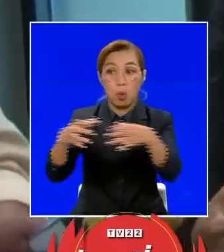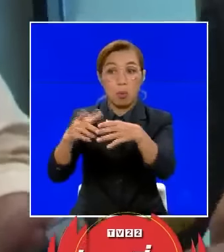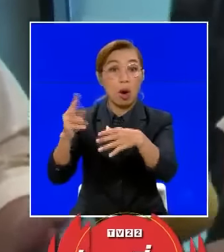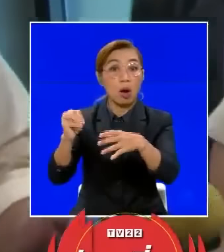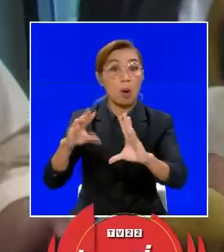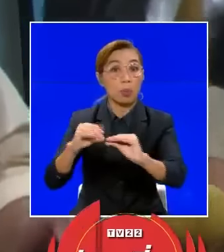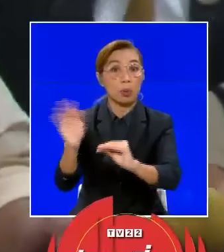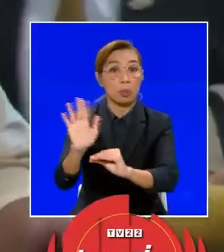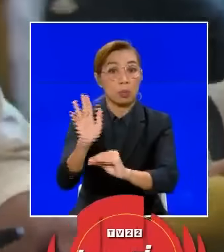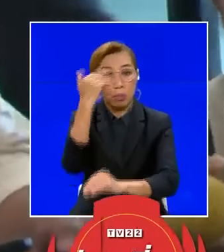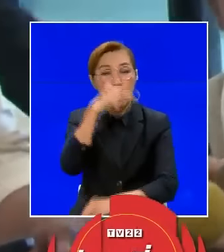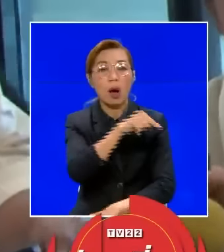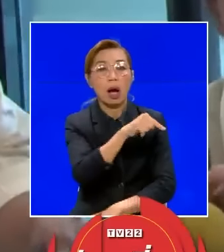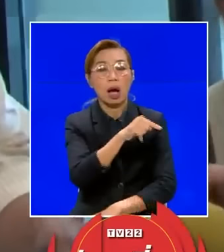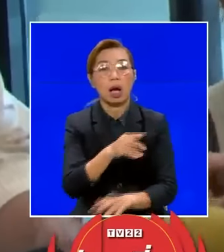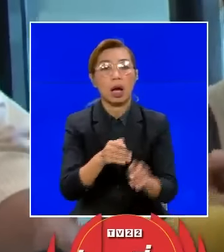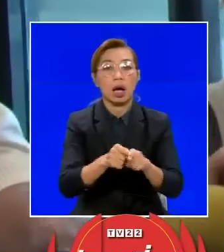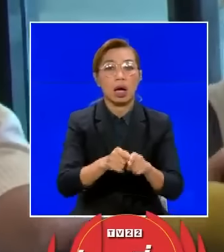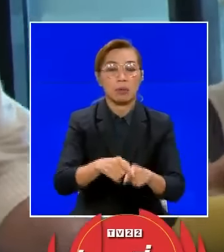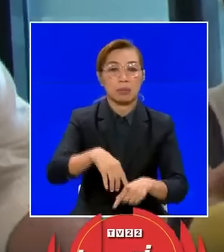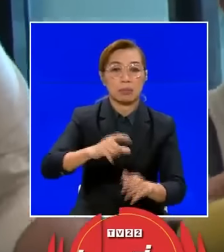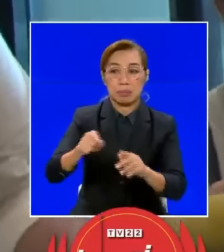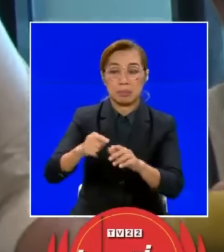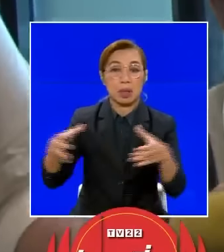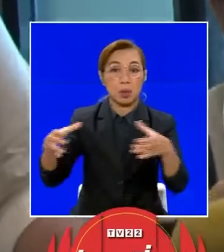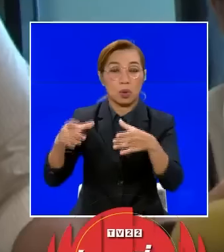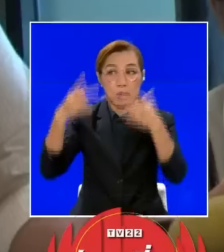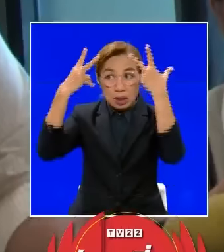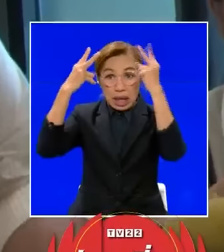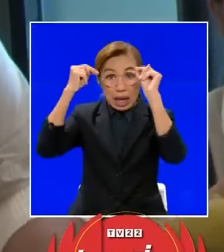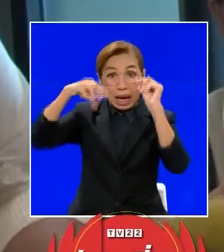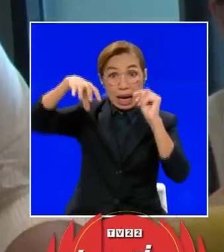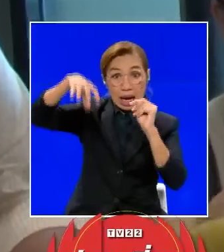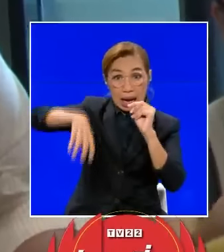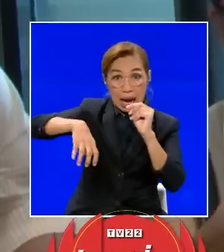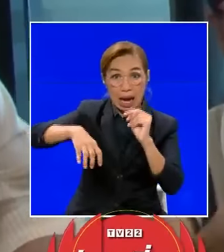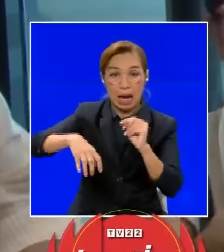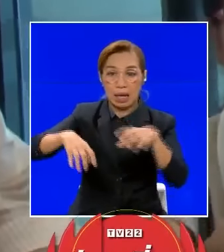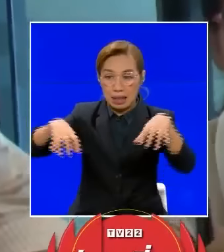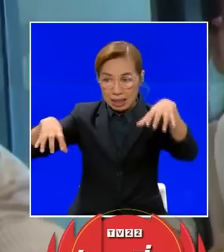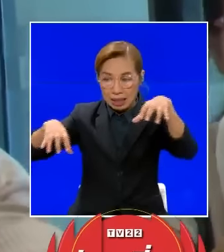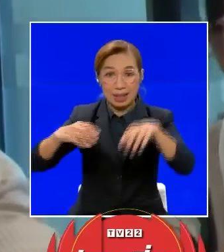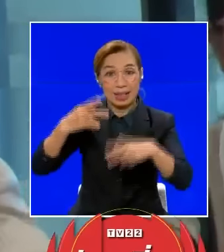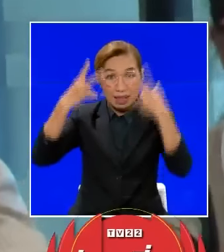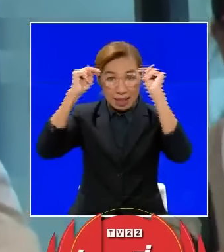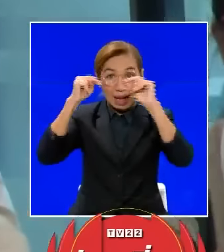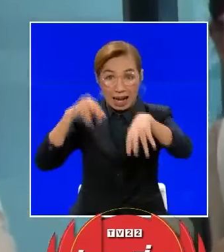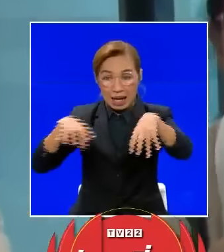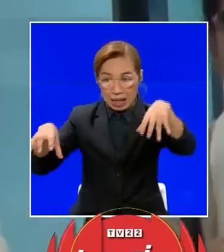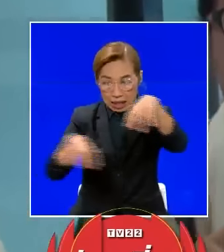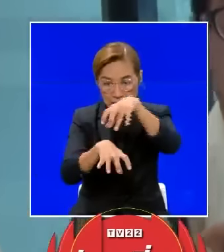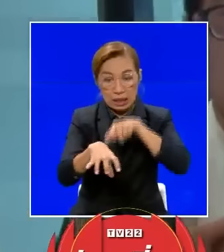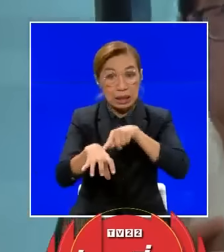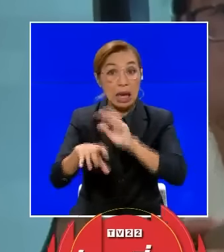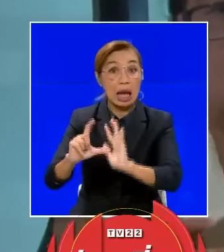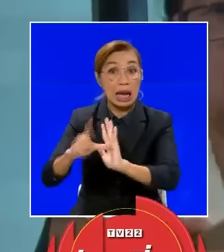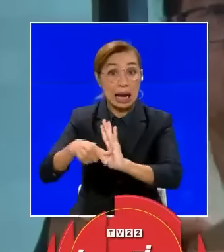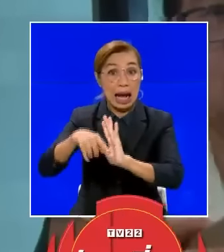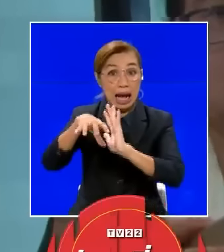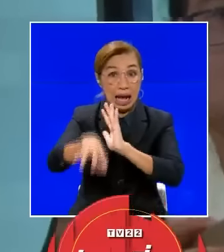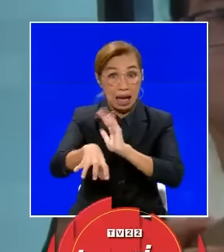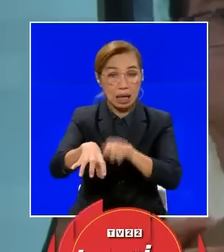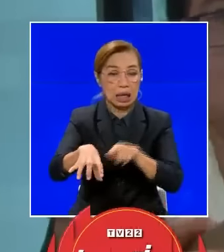ราะว่าเป็นที่ปรึกษาสำนักเลขาธิการนายกนะครับก็จะต่างกันเพราะเดี๋ยวจะงงเอ้าไหนบอกไม่ต้องเข้าแต่เดี๋ยวถ้าเกิดมีประกาศชื่อมา